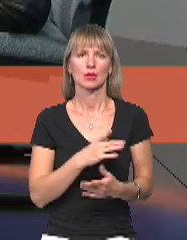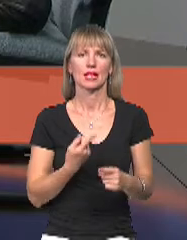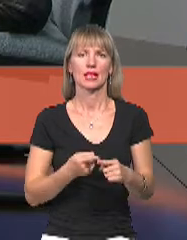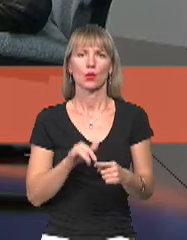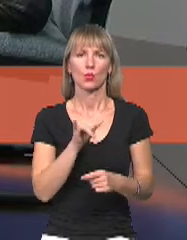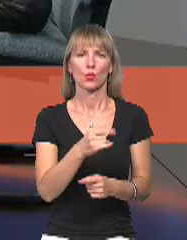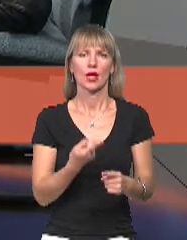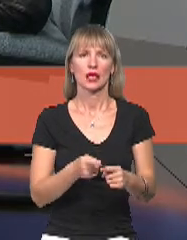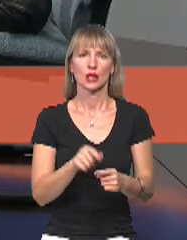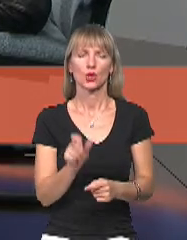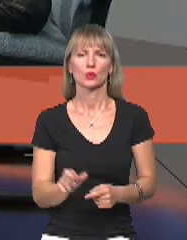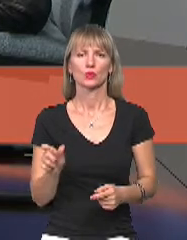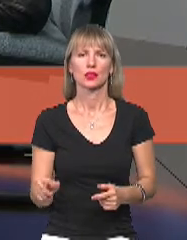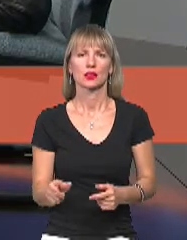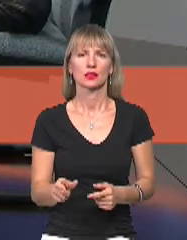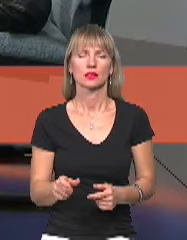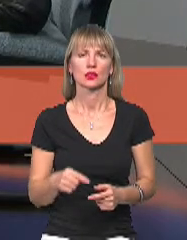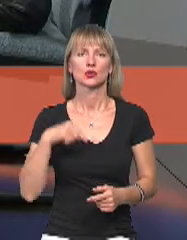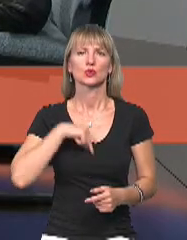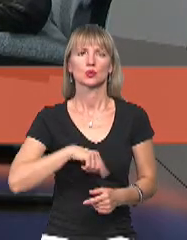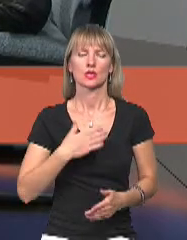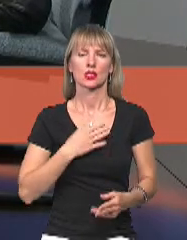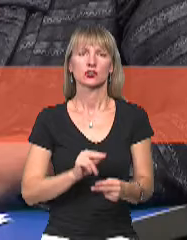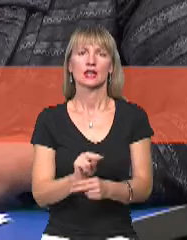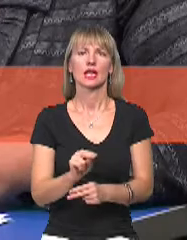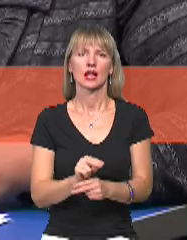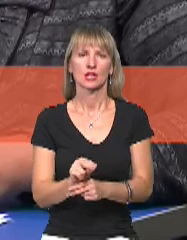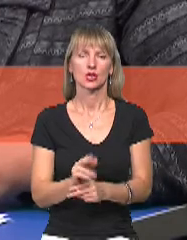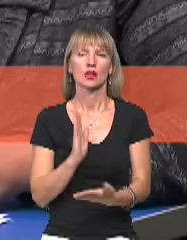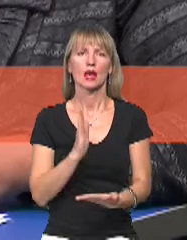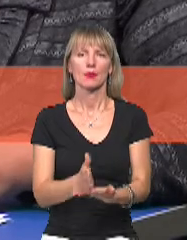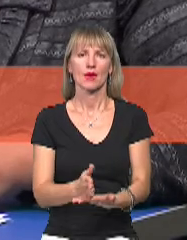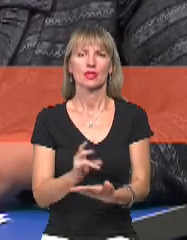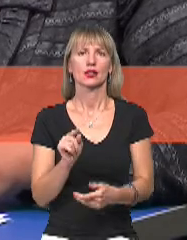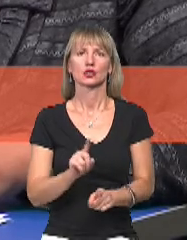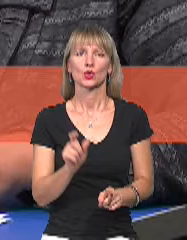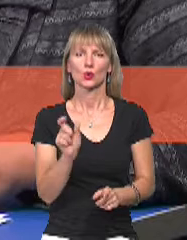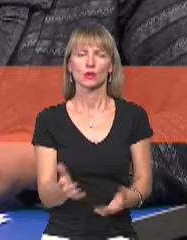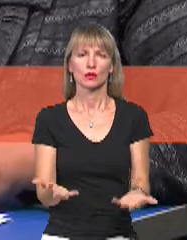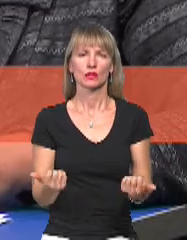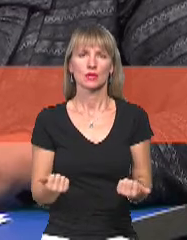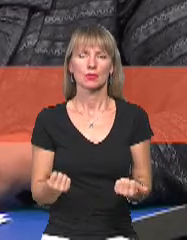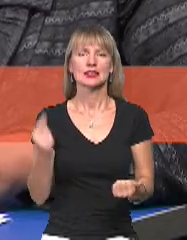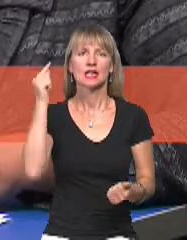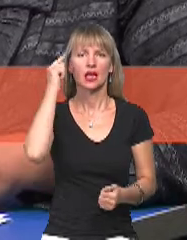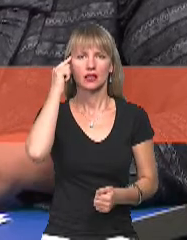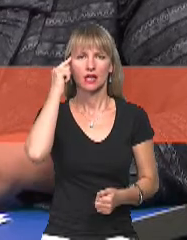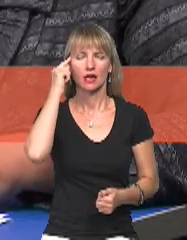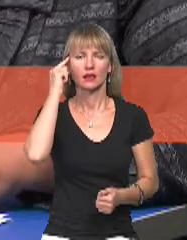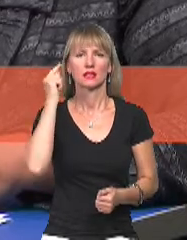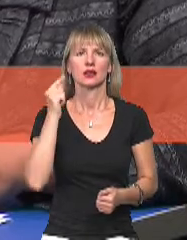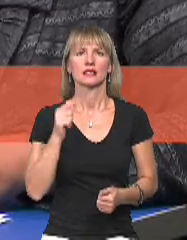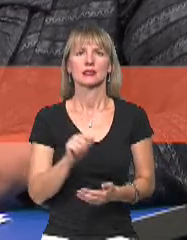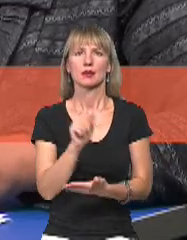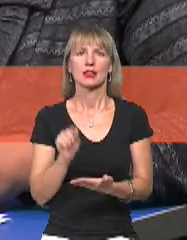людям. Ну, сутність нашого тренінгу, він взагалі направлений на те, що люди отримують відповідні знання